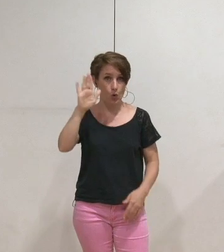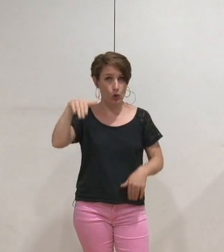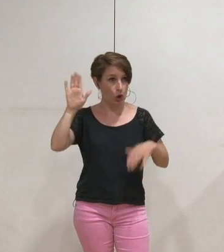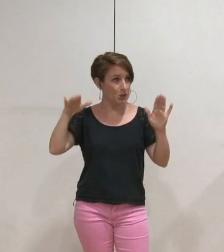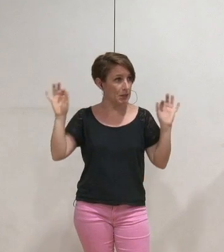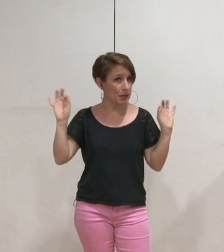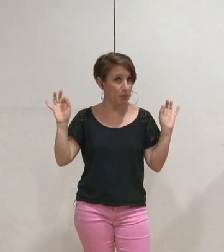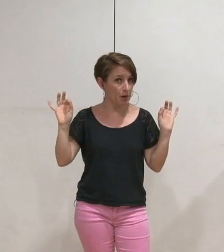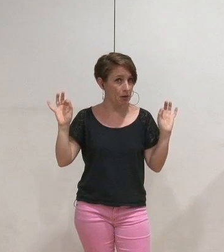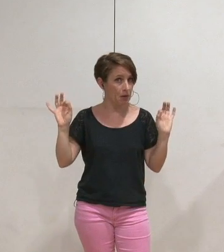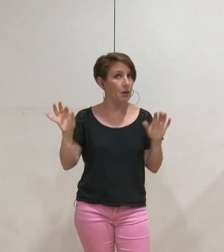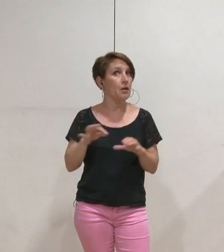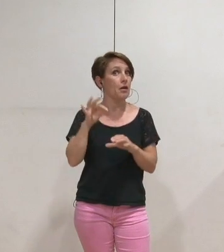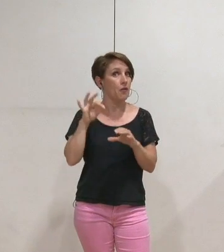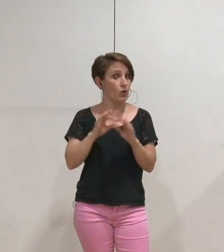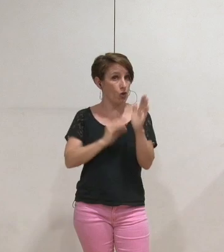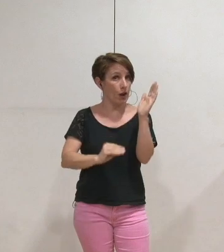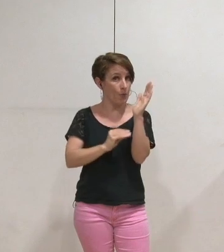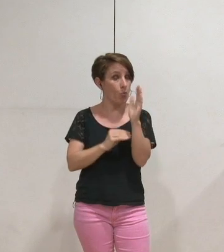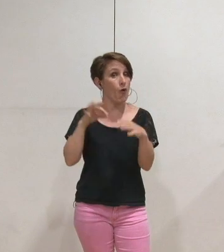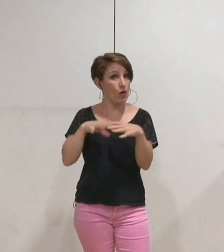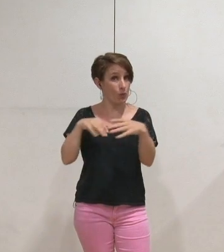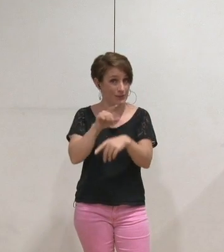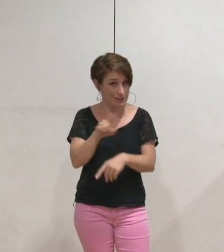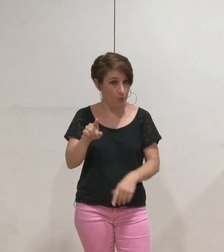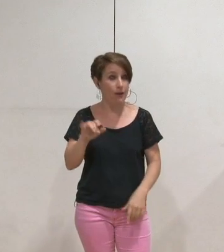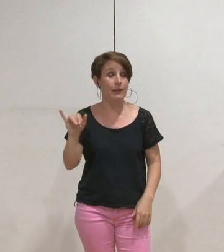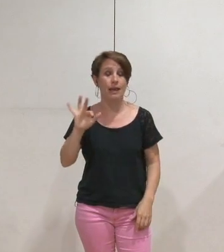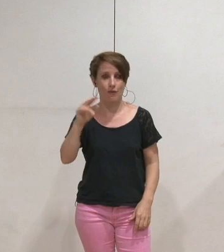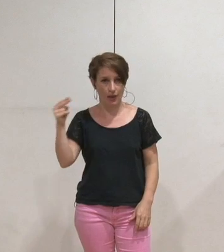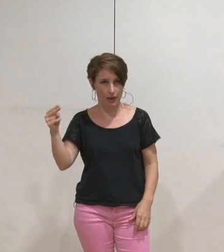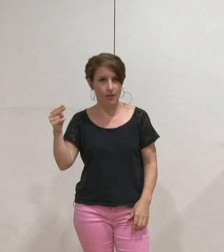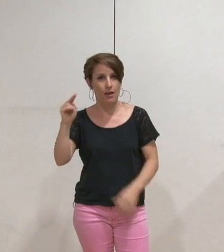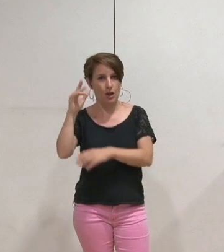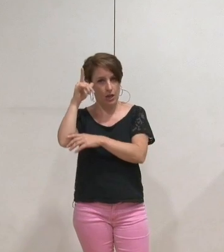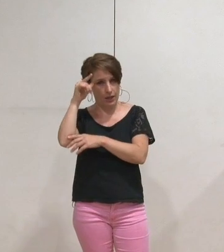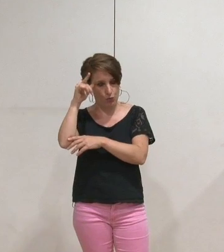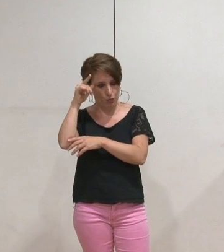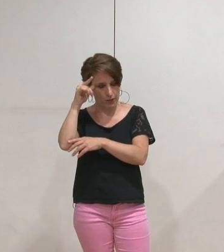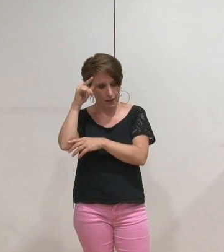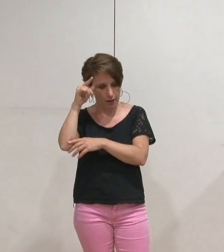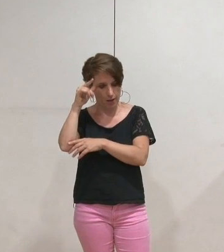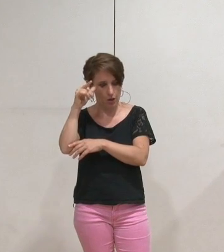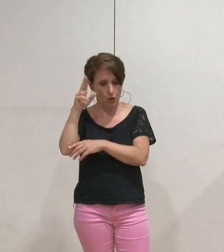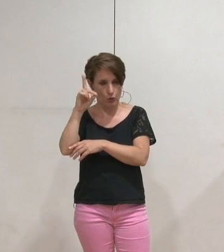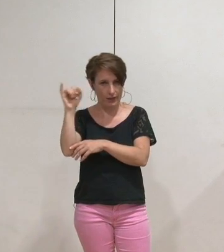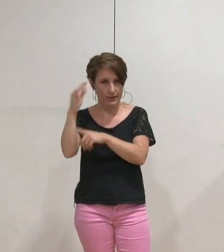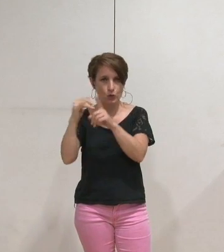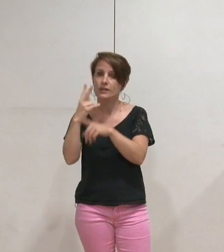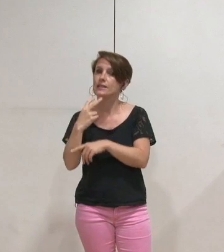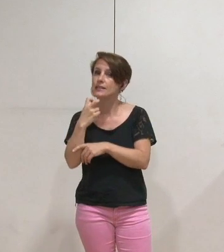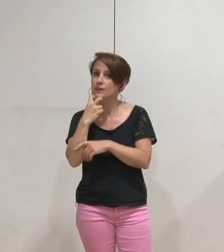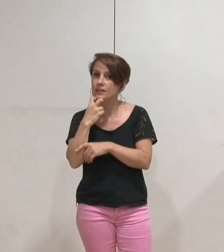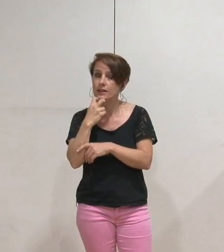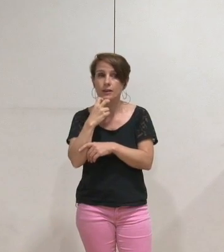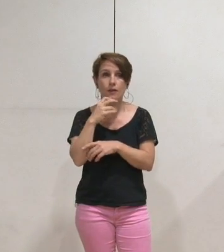cet amendement au voix qui ne prend pas part au vote Front national républicain udi société civile qui